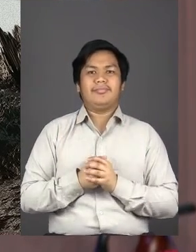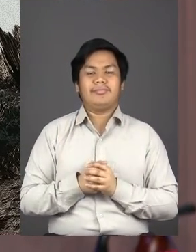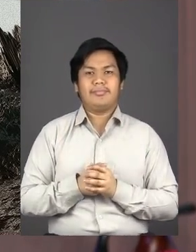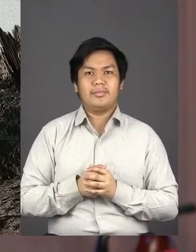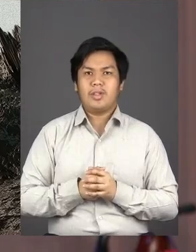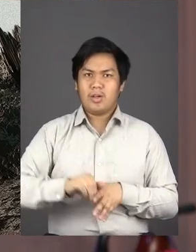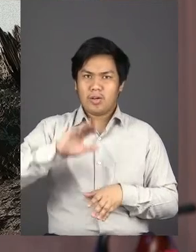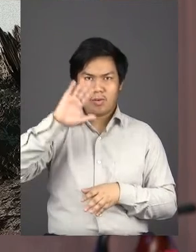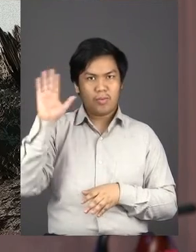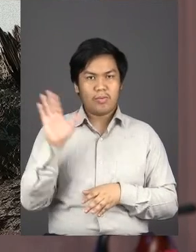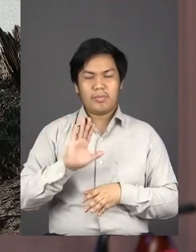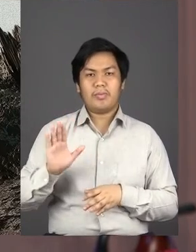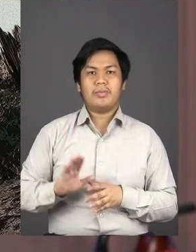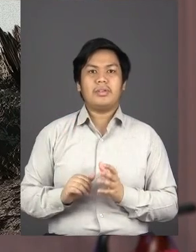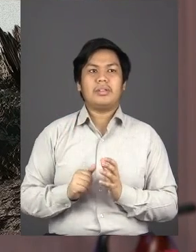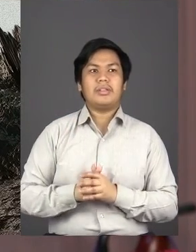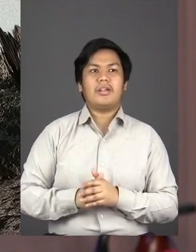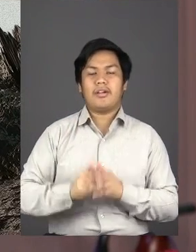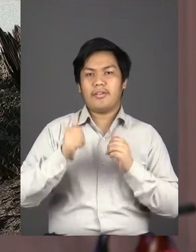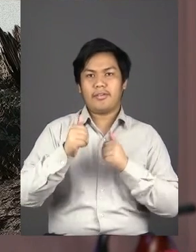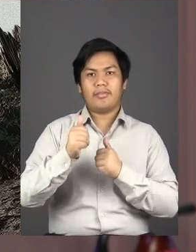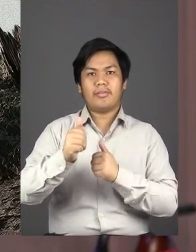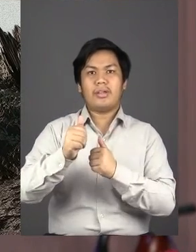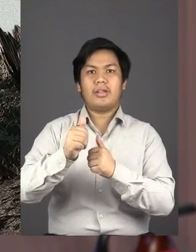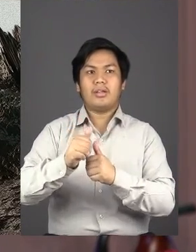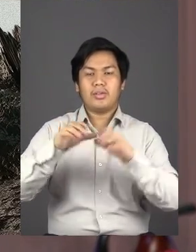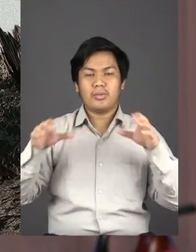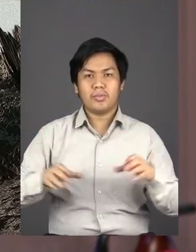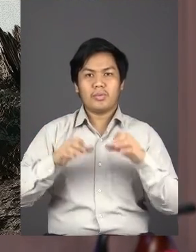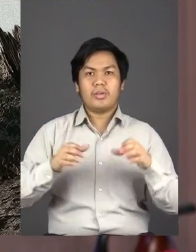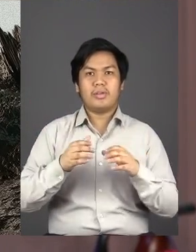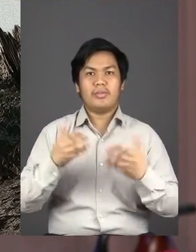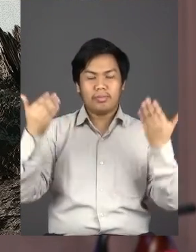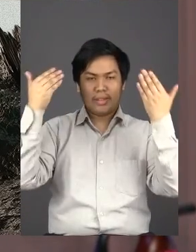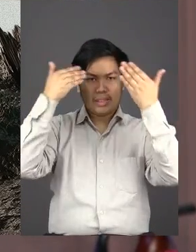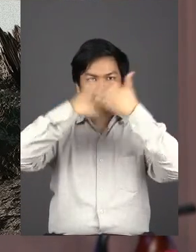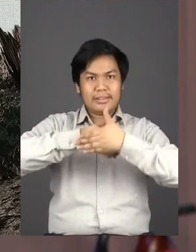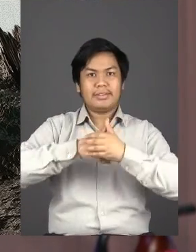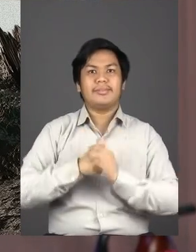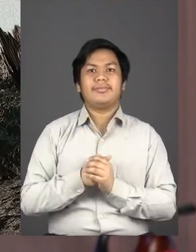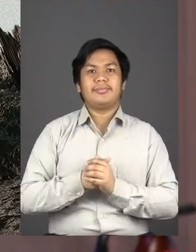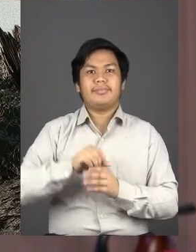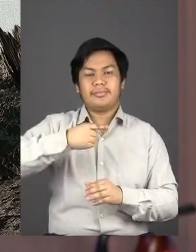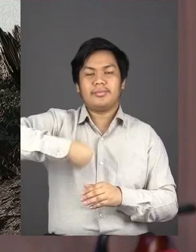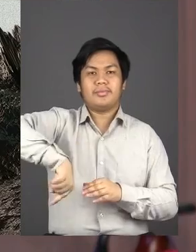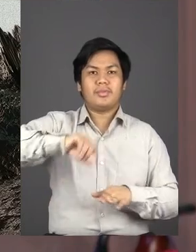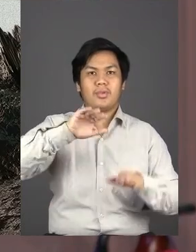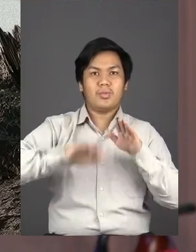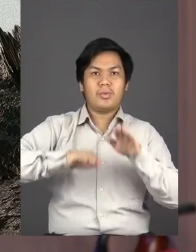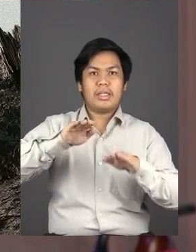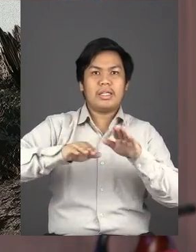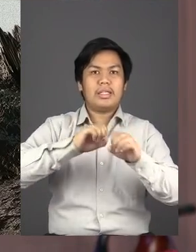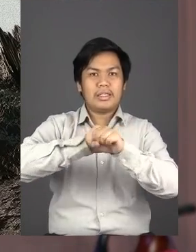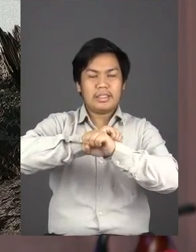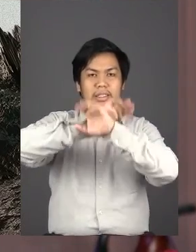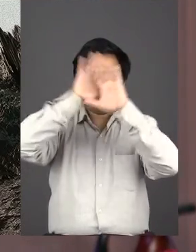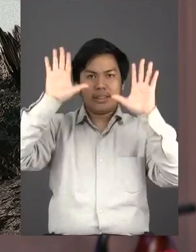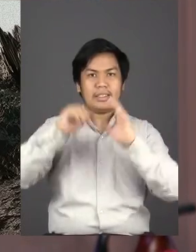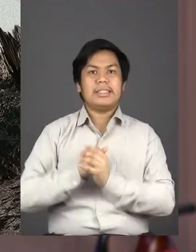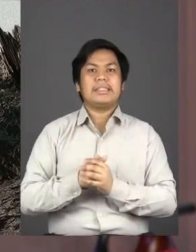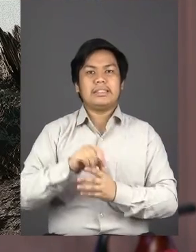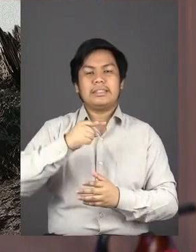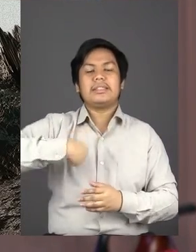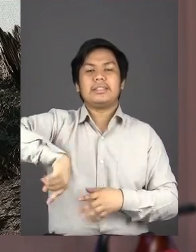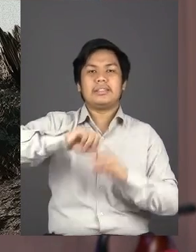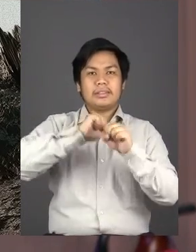Huwag na po tayong makibahagi sa works of darkness. Lumakad tayo sa liwanag. Liwanagan natin ang